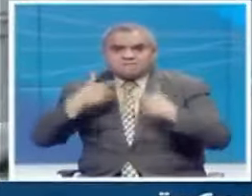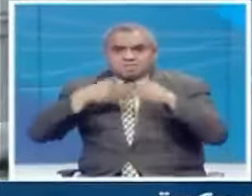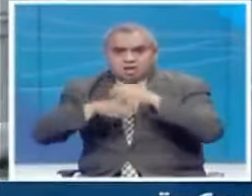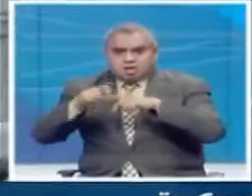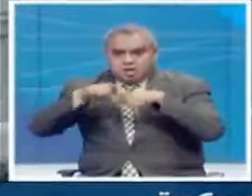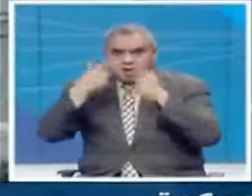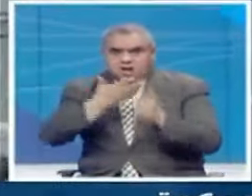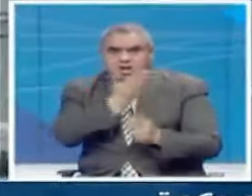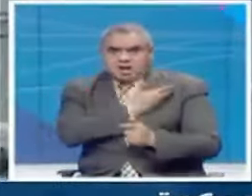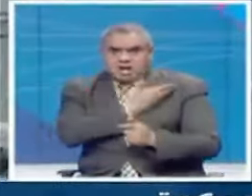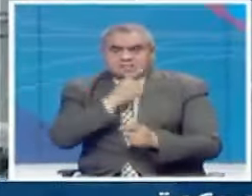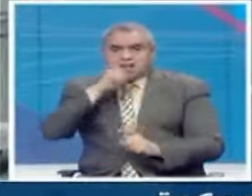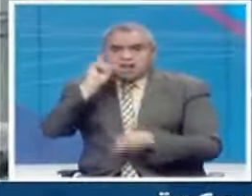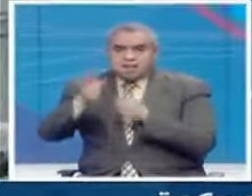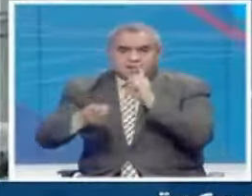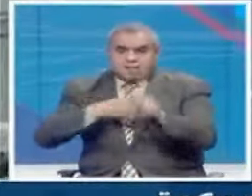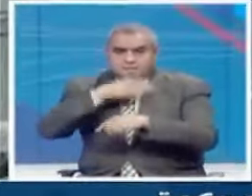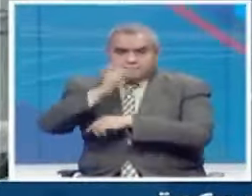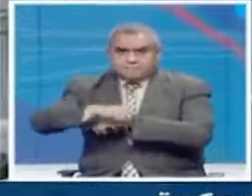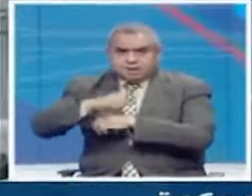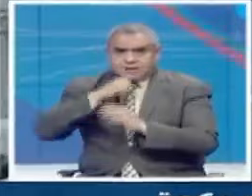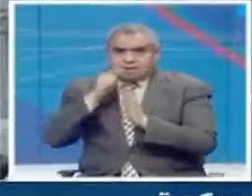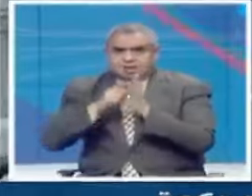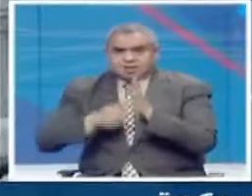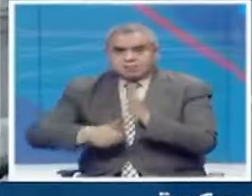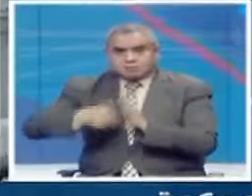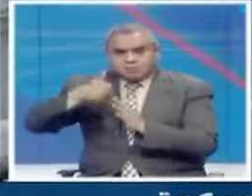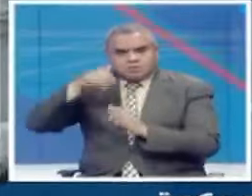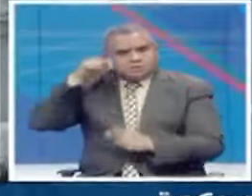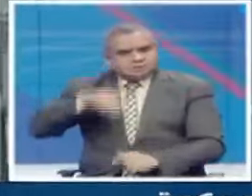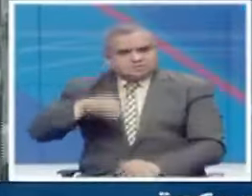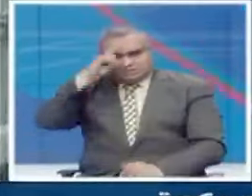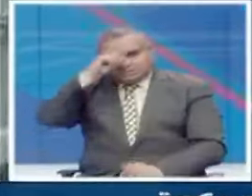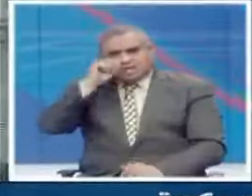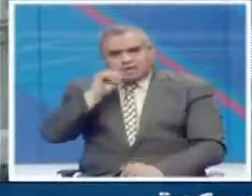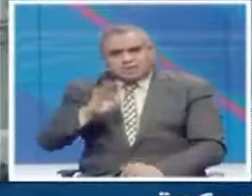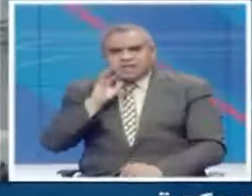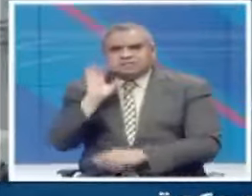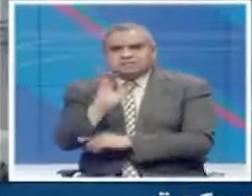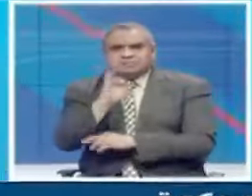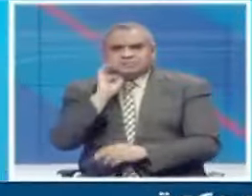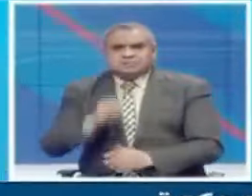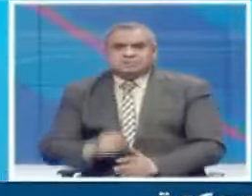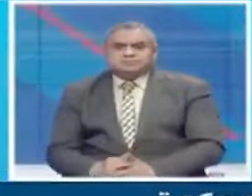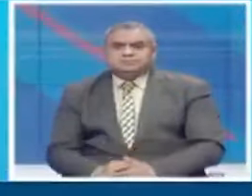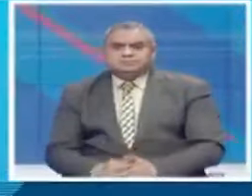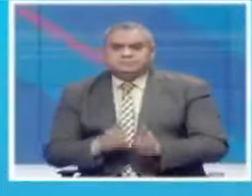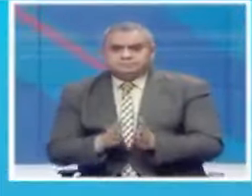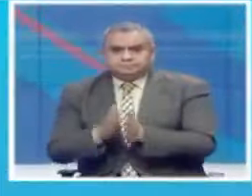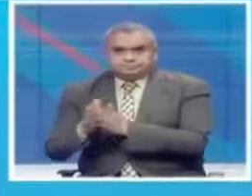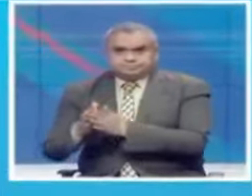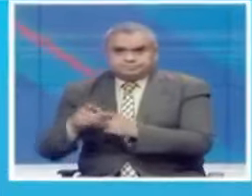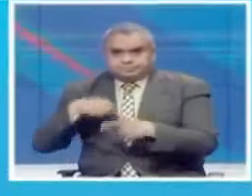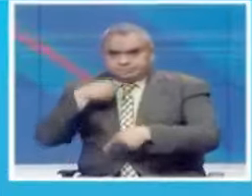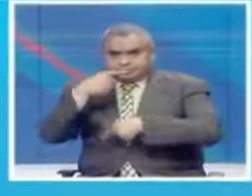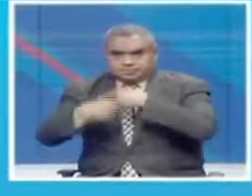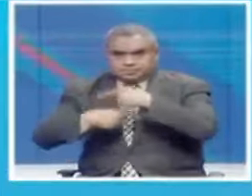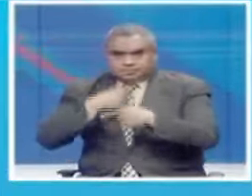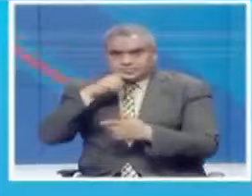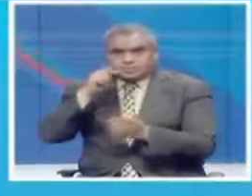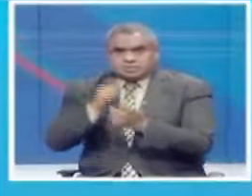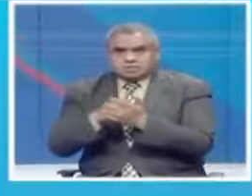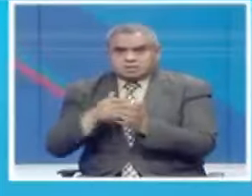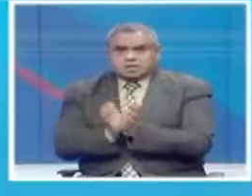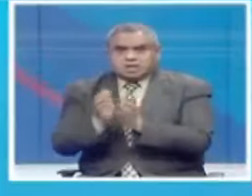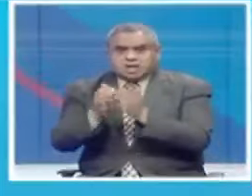فإن أوامر محكمة العدل الدولية لن تنجح. في هذه الأثناء